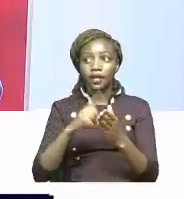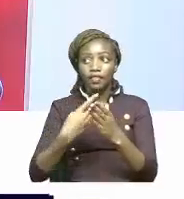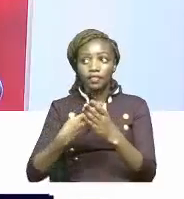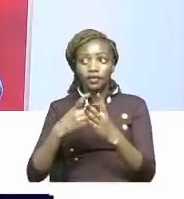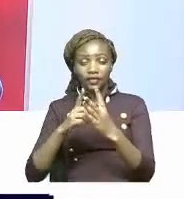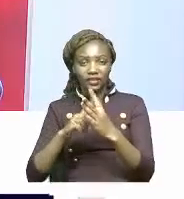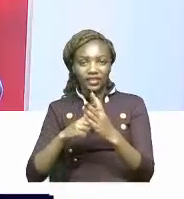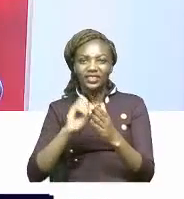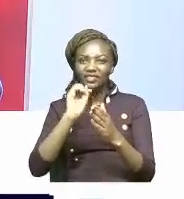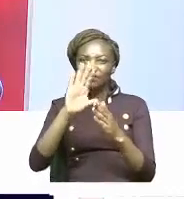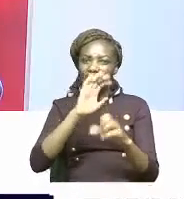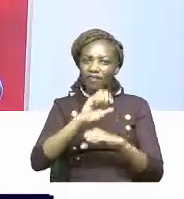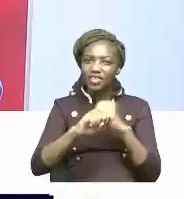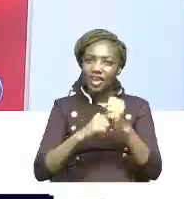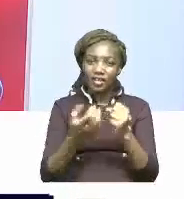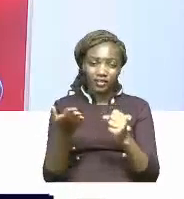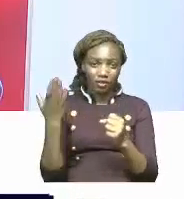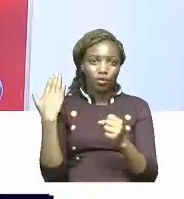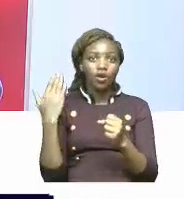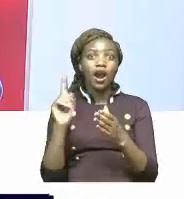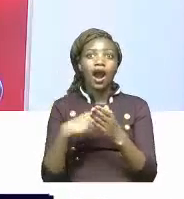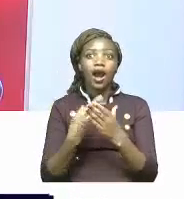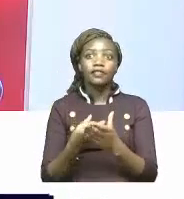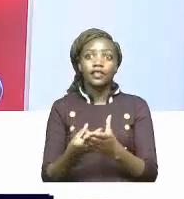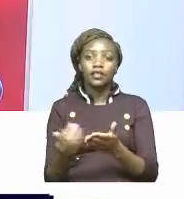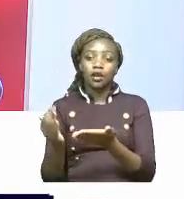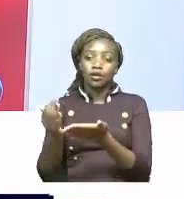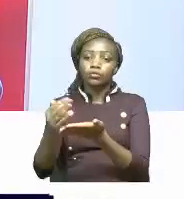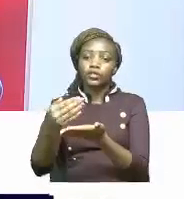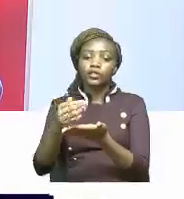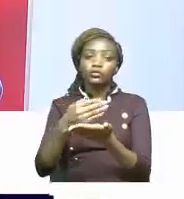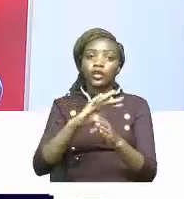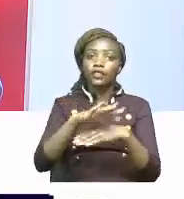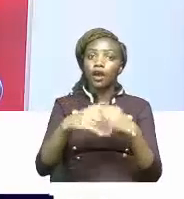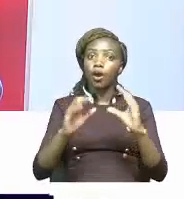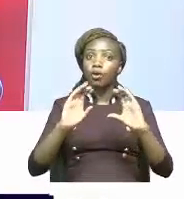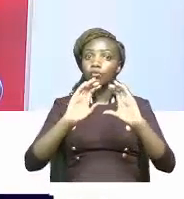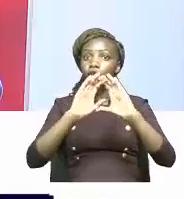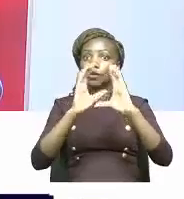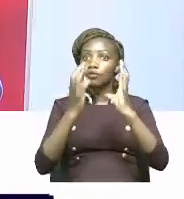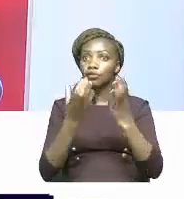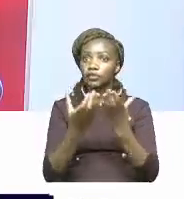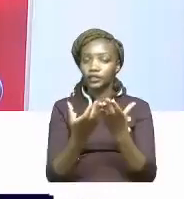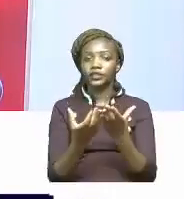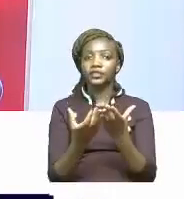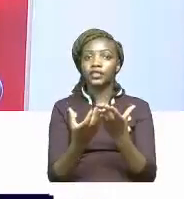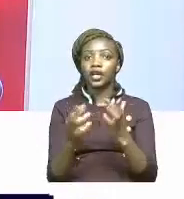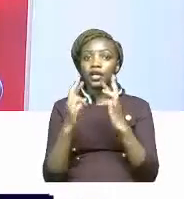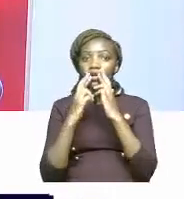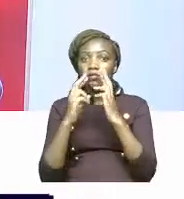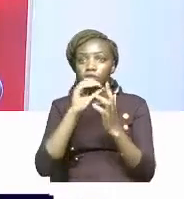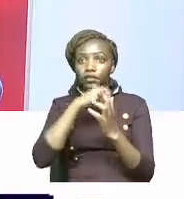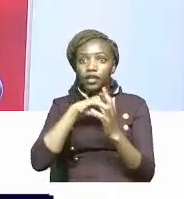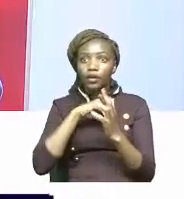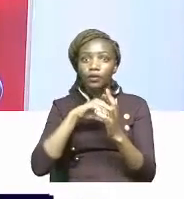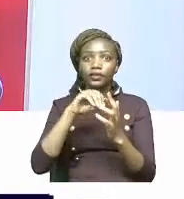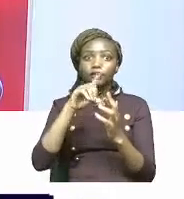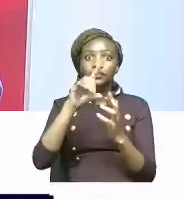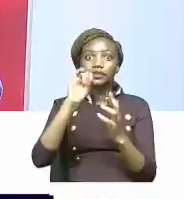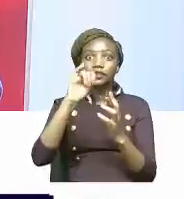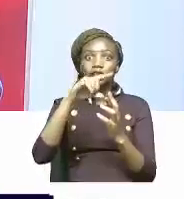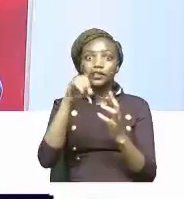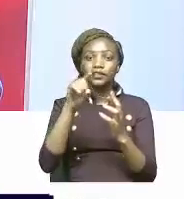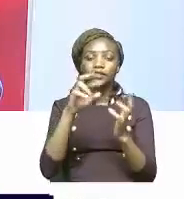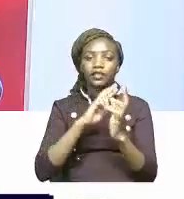miaka mitano iliyopita na kuzileta pamoja jamii ya kimataifa ili kukuza utamaduni huu. Mwanahabari wetu Elizabeth Mutuku